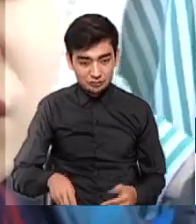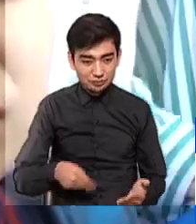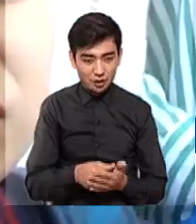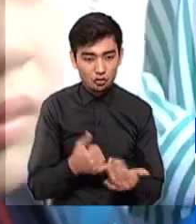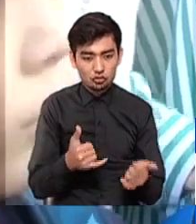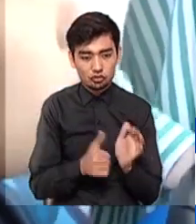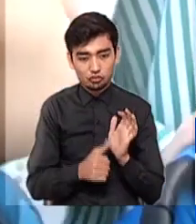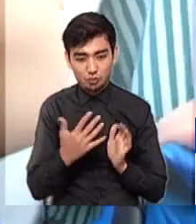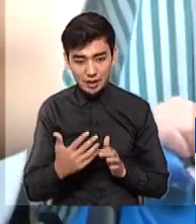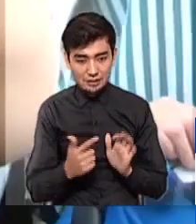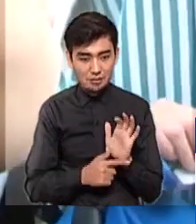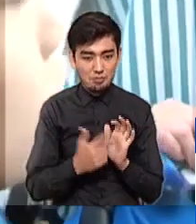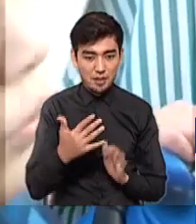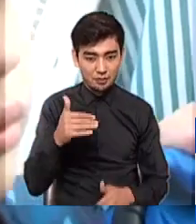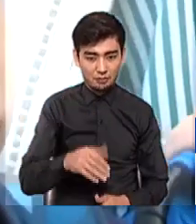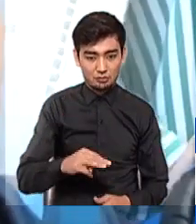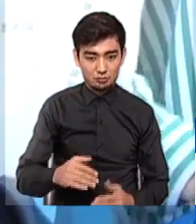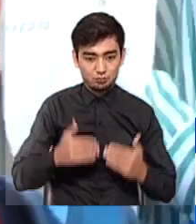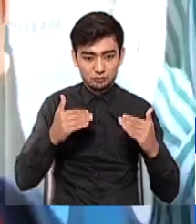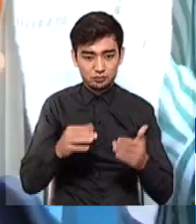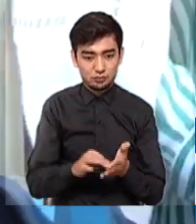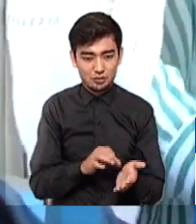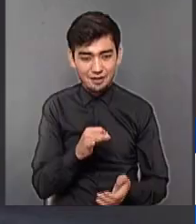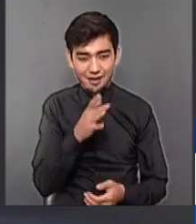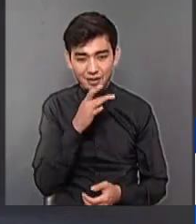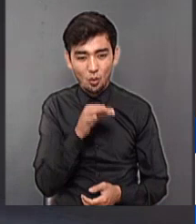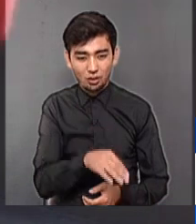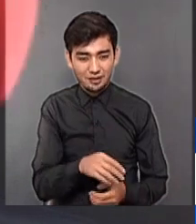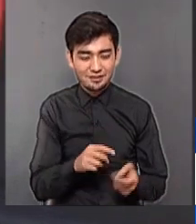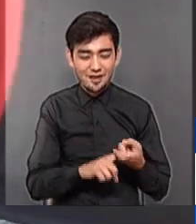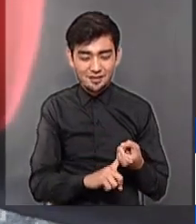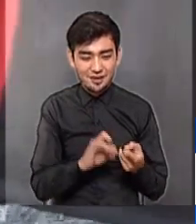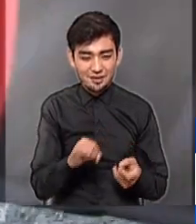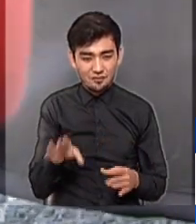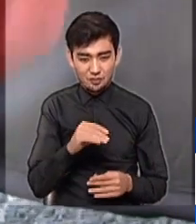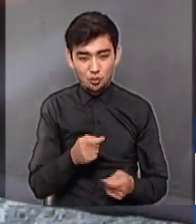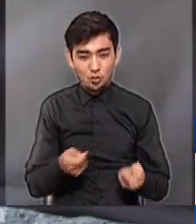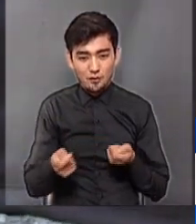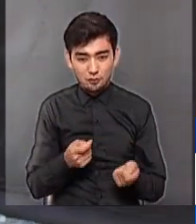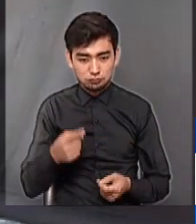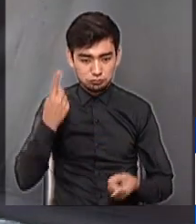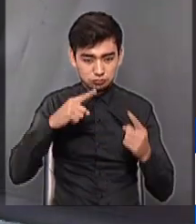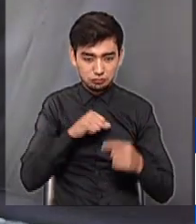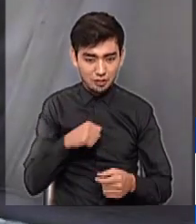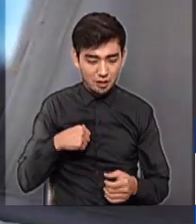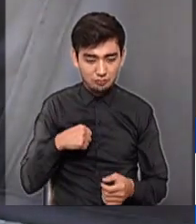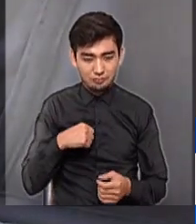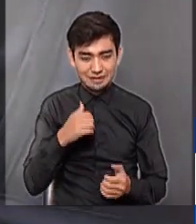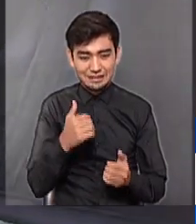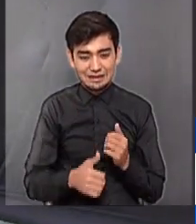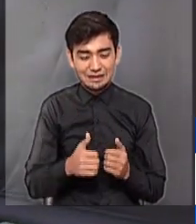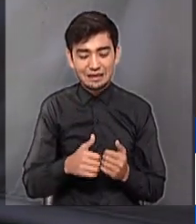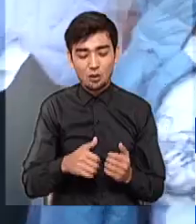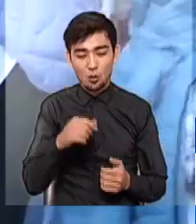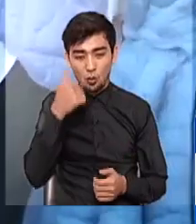просят 65-75 тысяч тенге в зависимости от возраста ребенка они возмущены тем что руководство сделало это в середине года и без